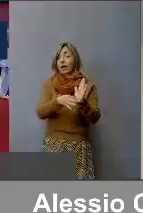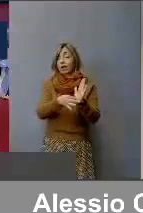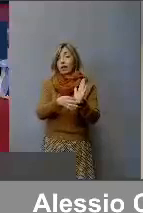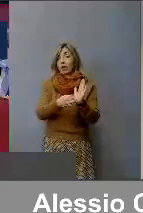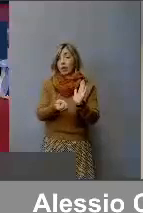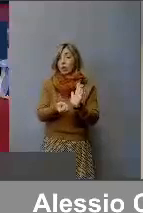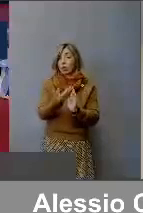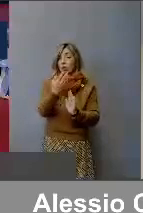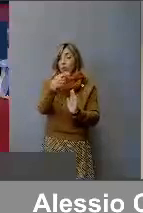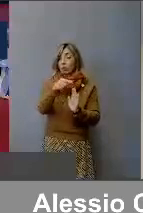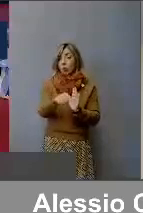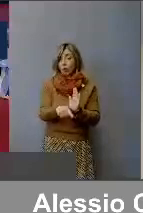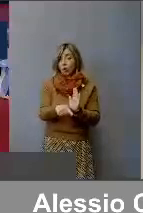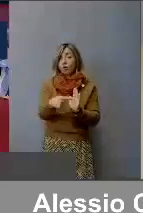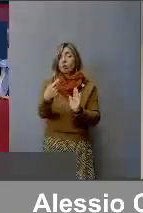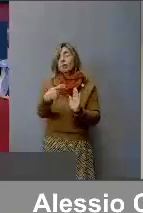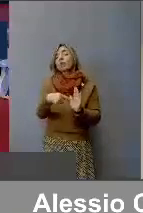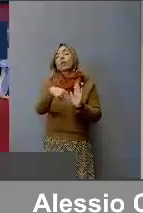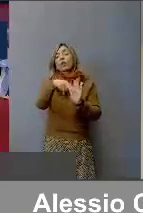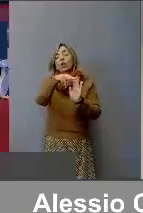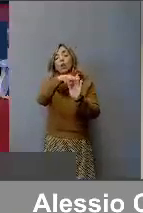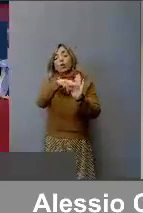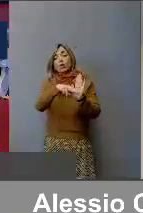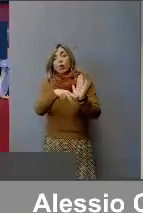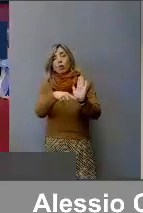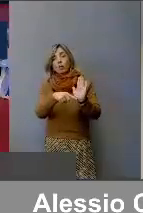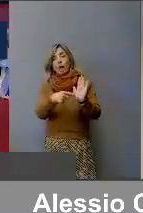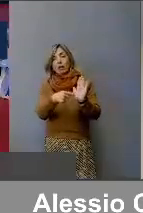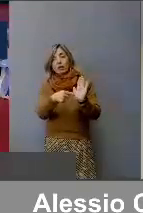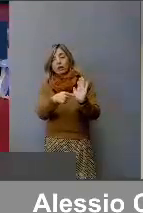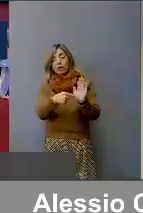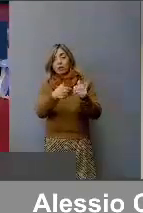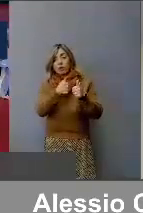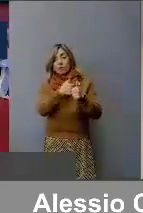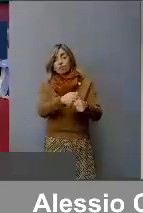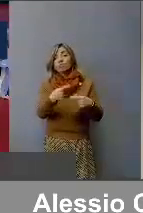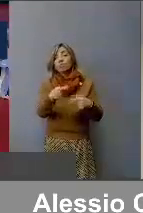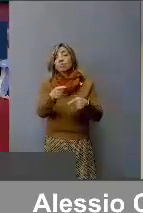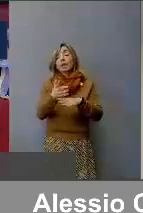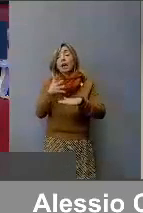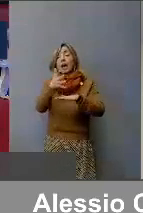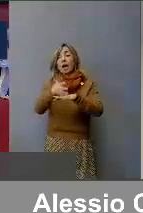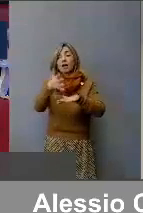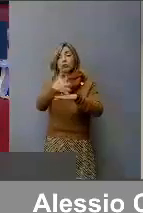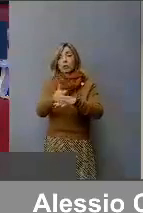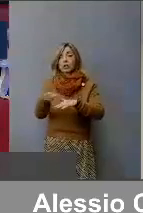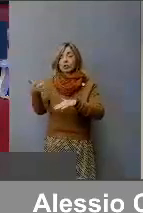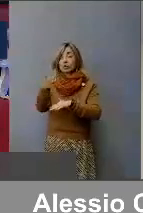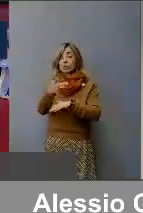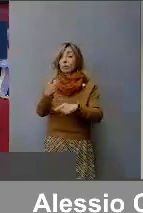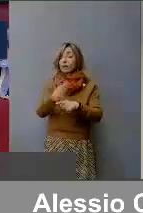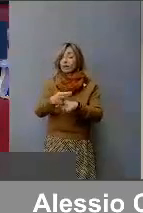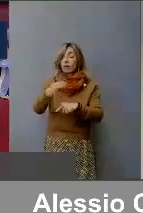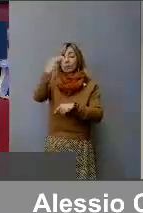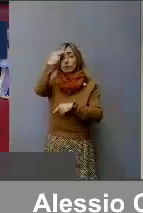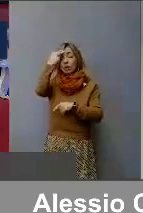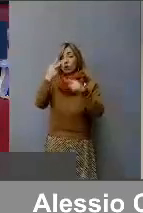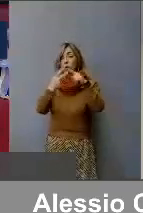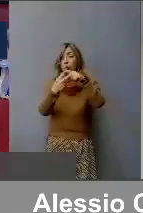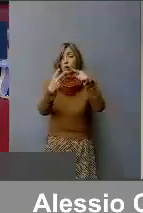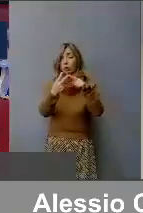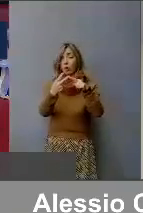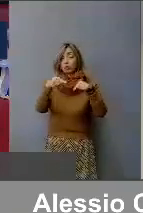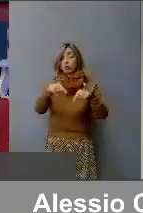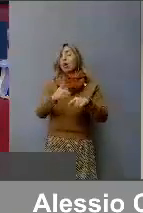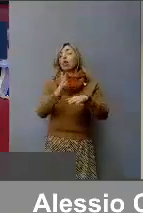prevista l'accesso ai servizi tenendo presente però sempre due cose che gli accessi ai servizi oggi in